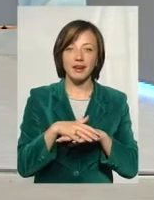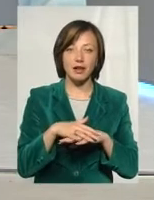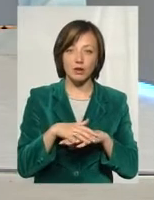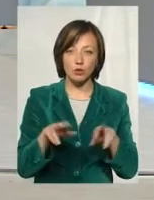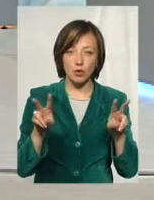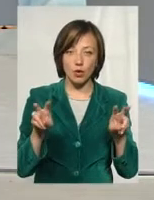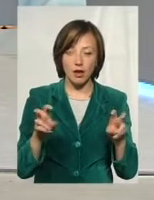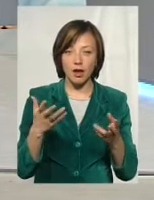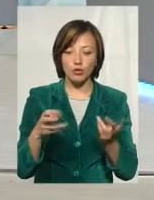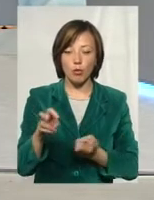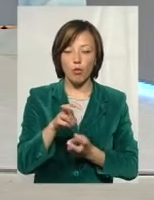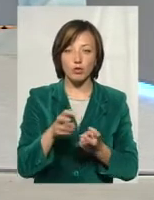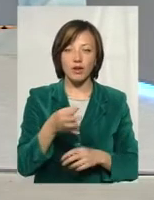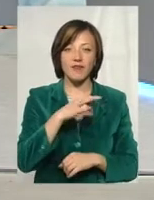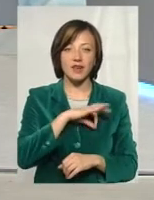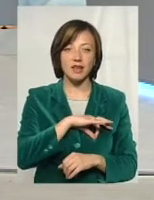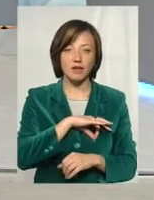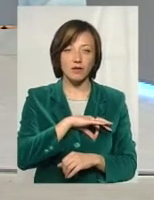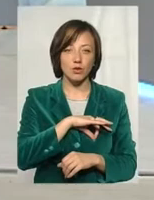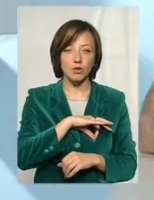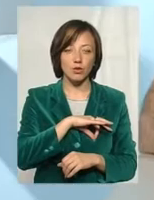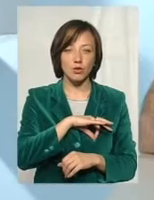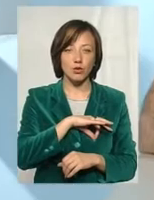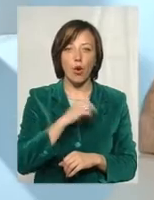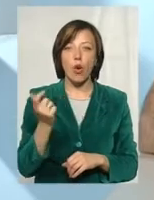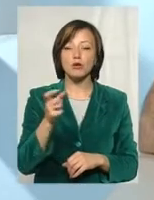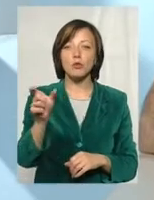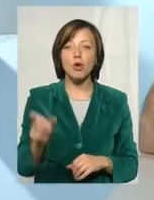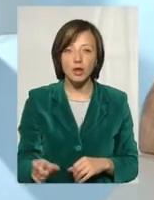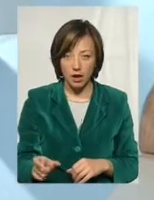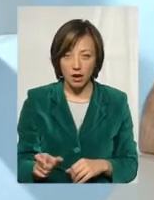Якщо пошук ефективного господаря,